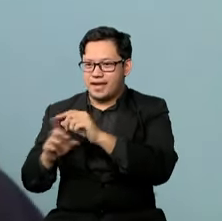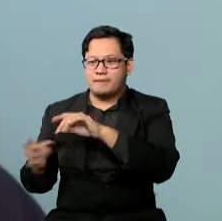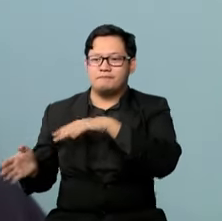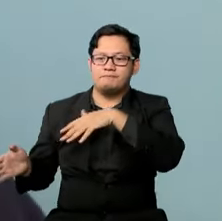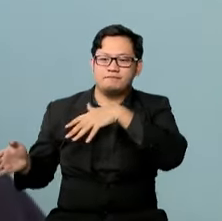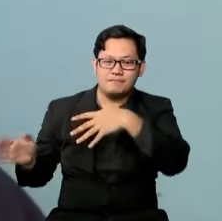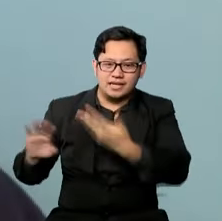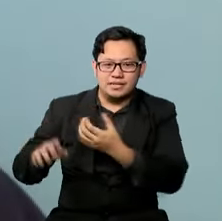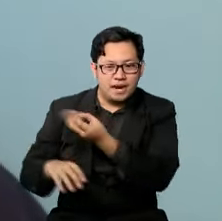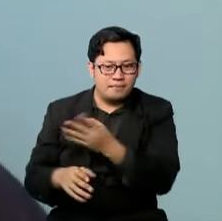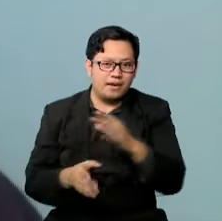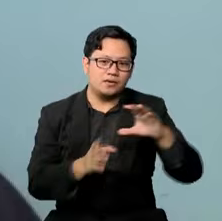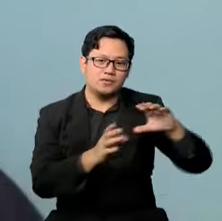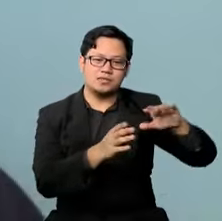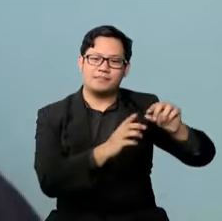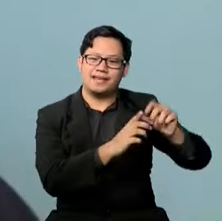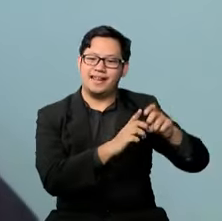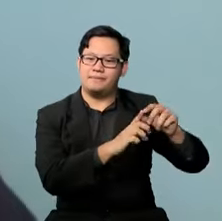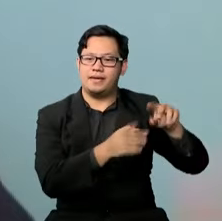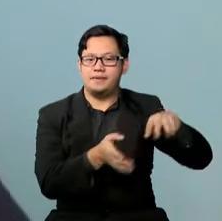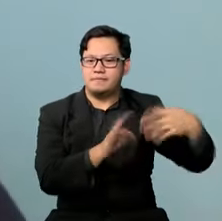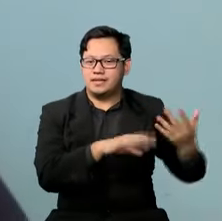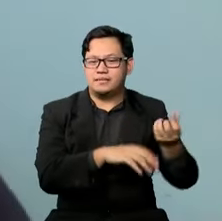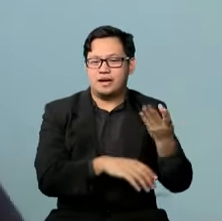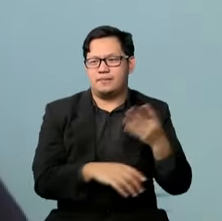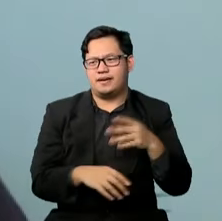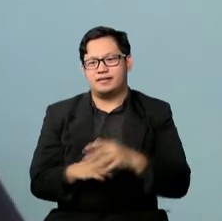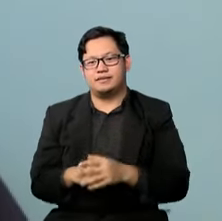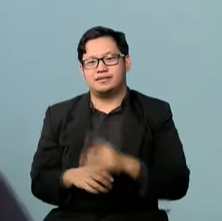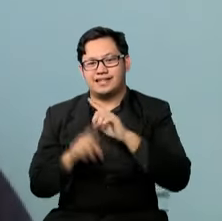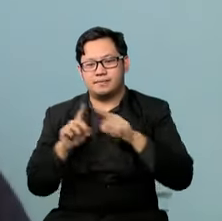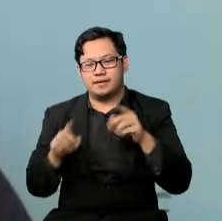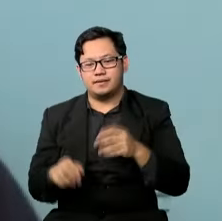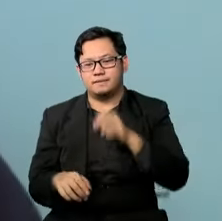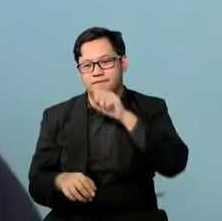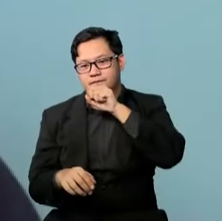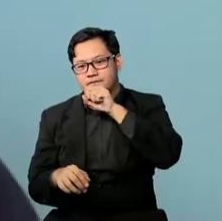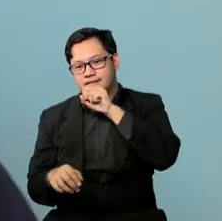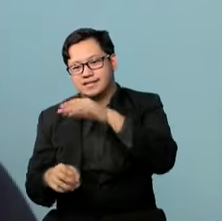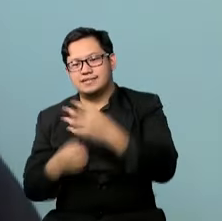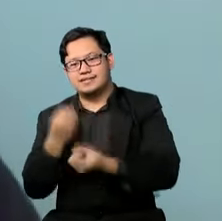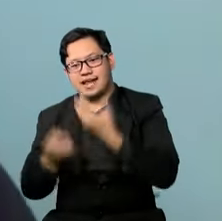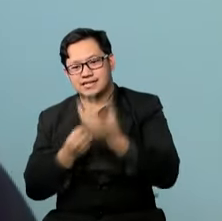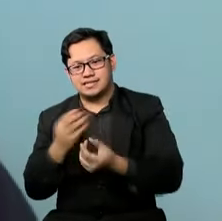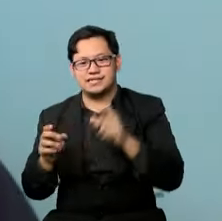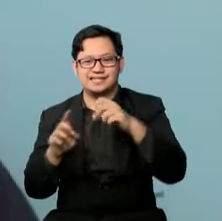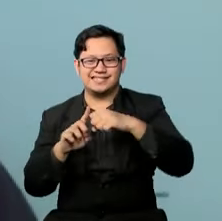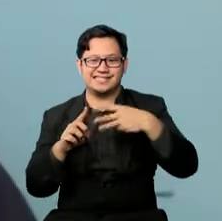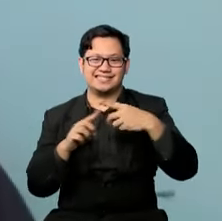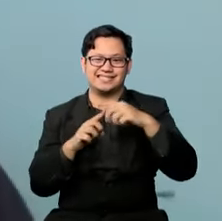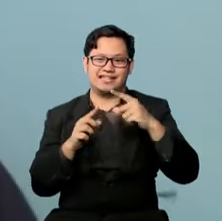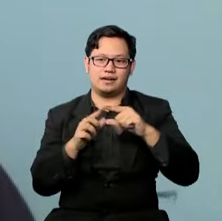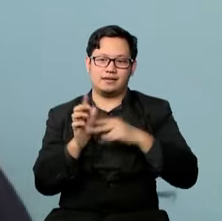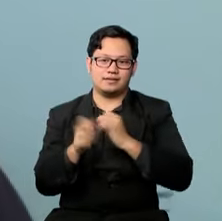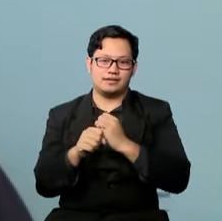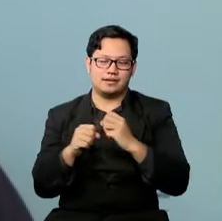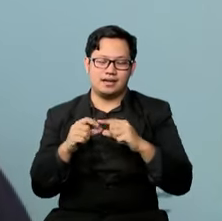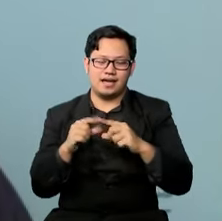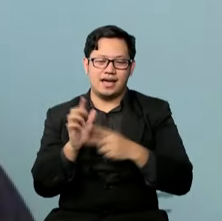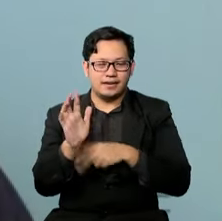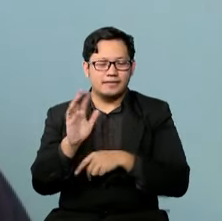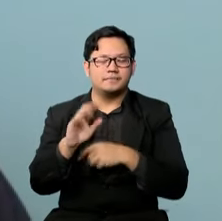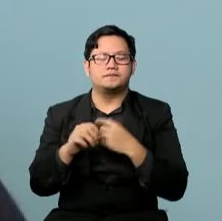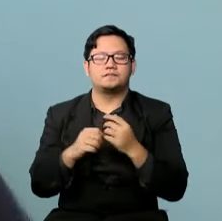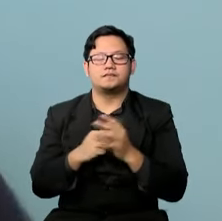sambil dijelaskan tentu saja ya bau ini belum tentu Tapi menurut saya tinggi ini kan berkait dengan psychologist dan Baduy Kalau menurut saya dan